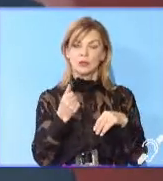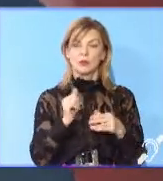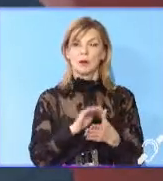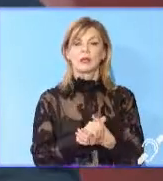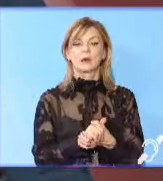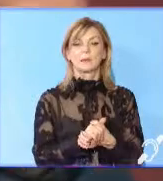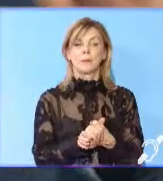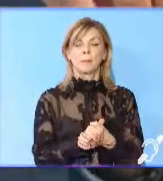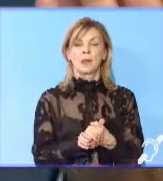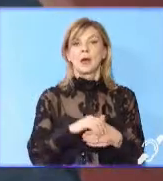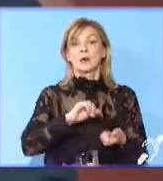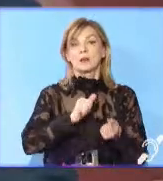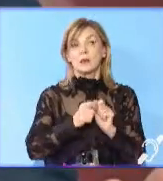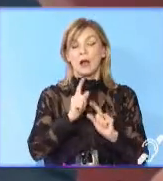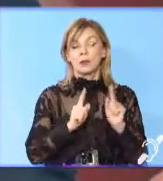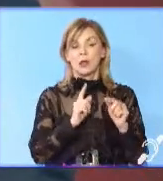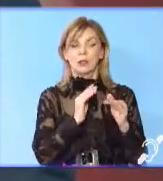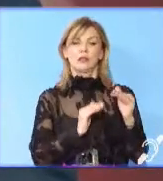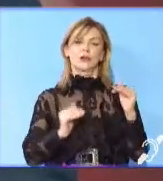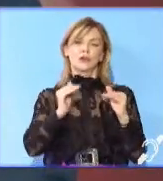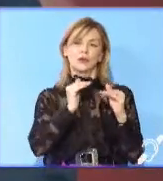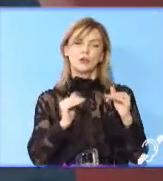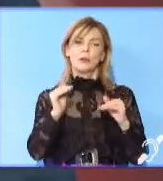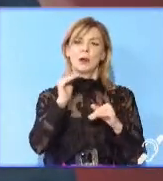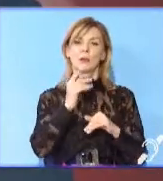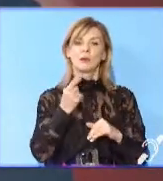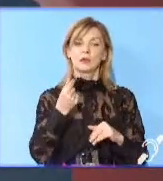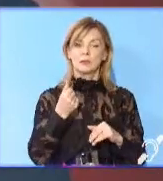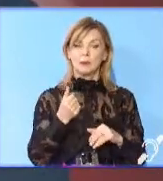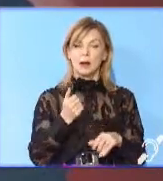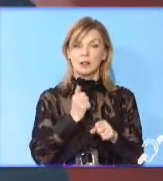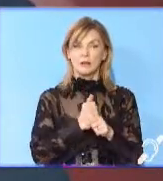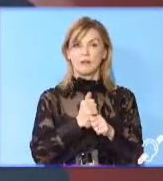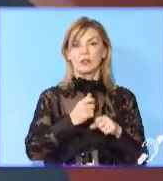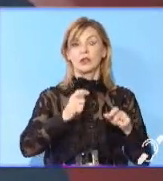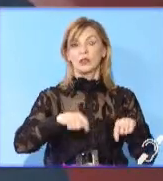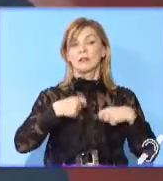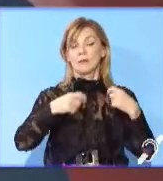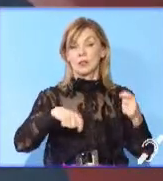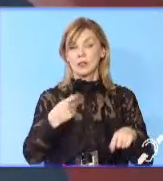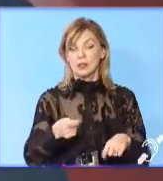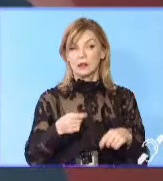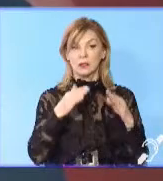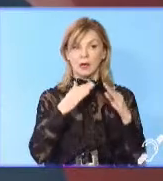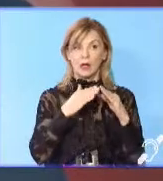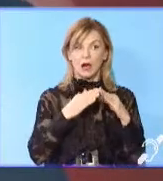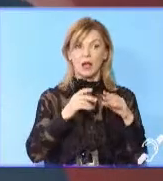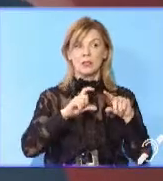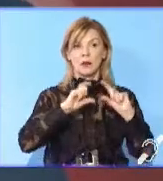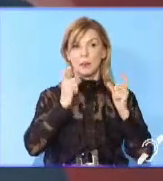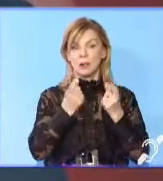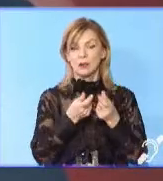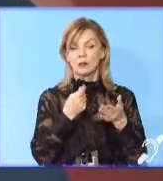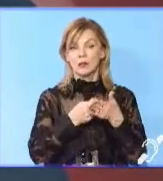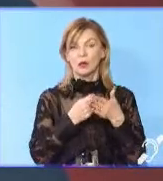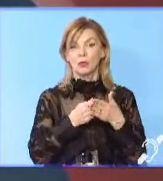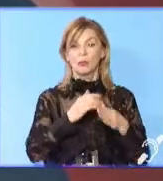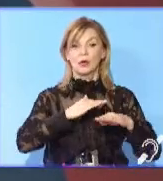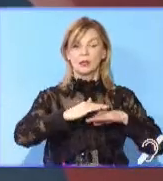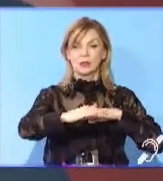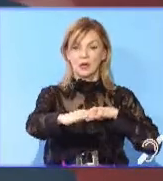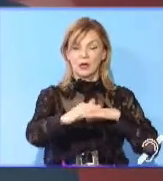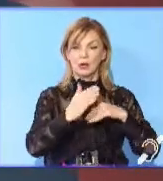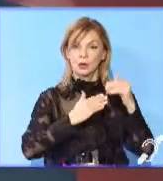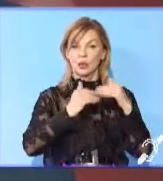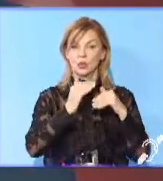respectivi. Sau sigur, dacă ai și mai mulți bani, te apuci și faci și investiții imobiliare, da, cumperi clădiri, terenul,